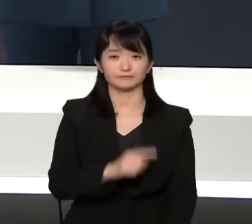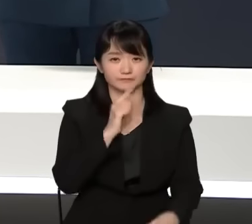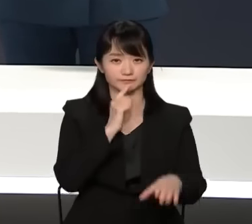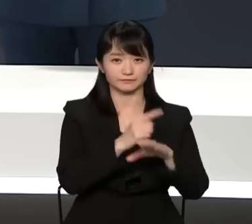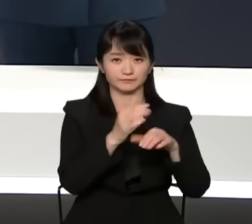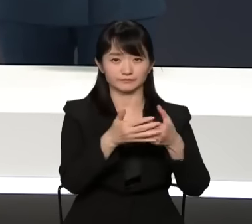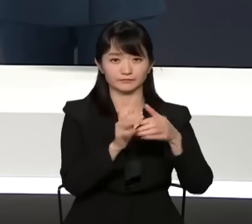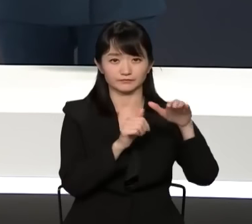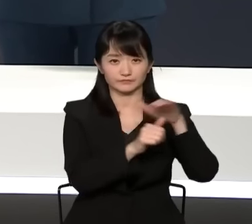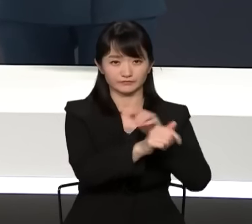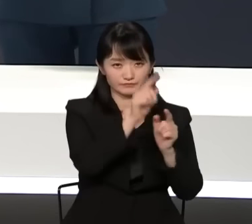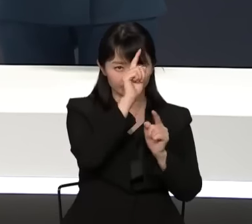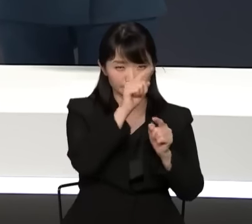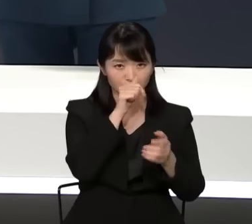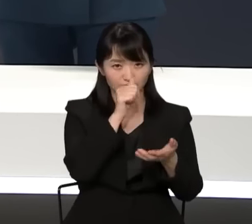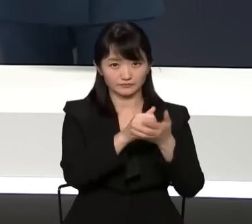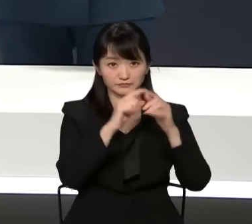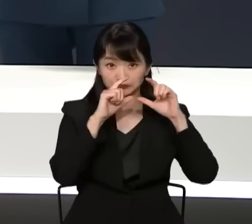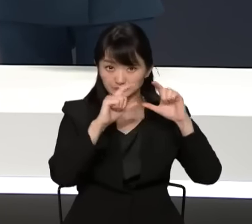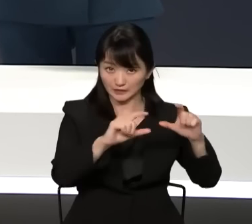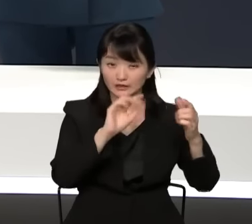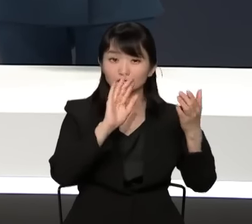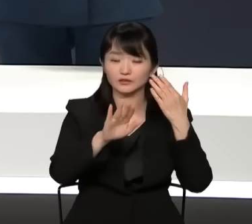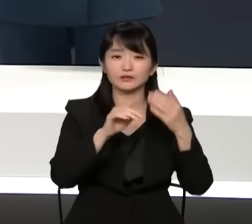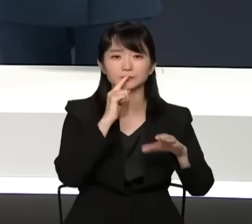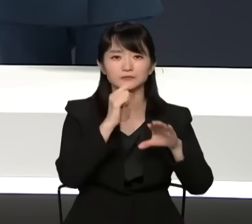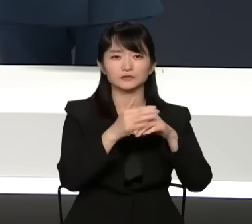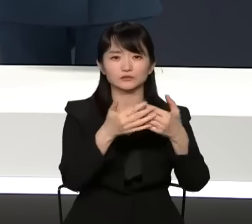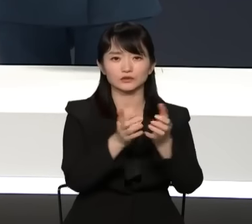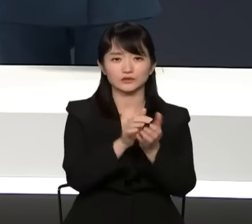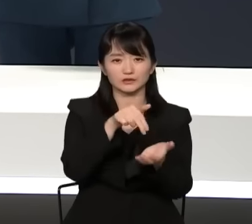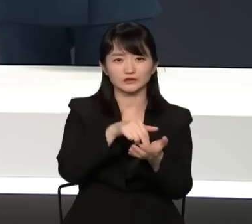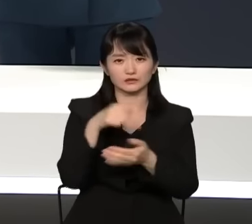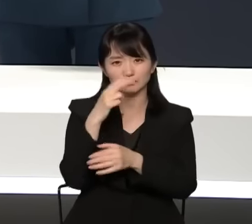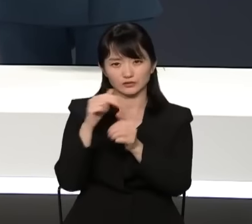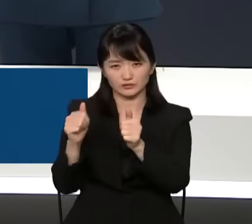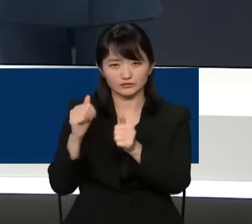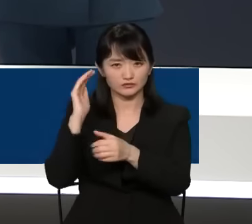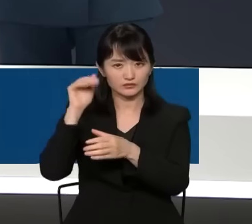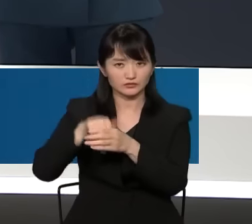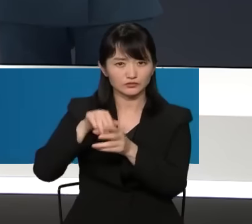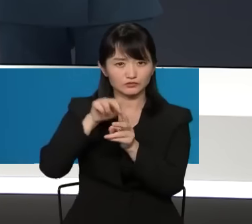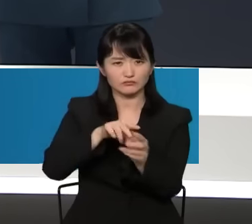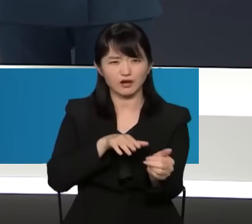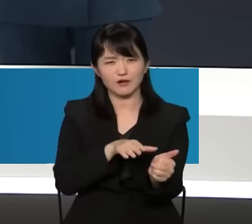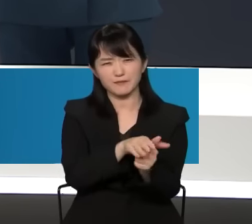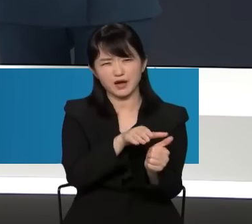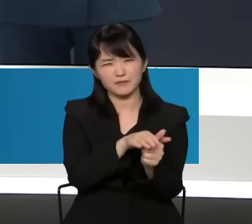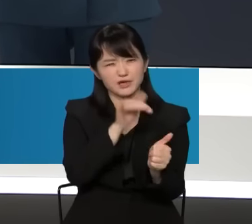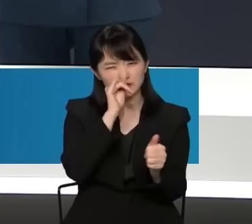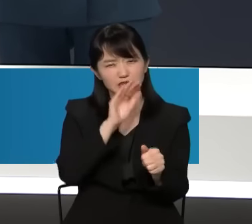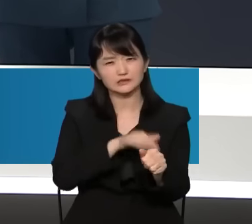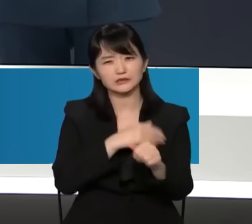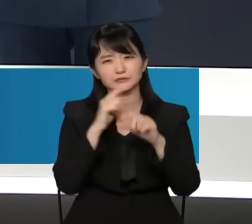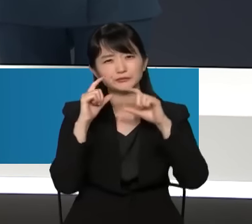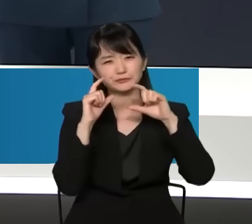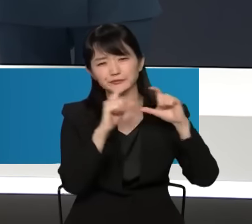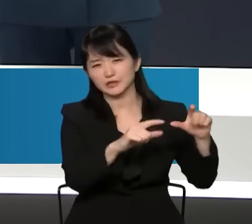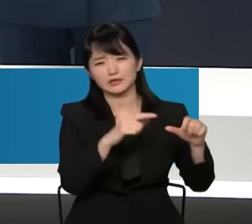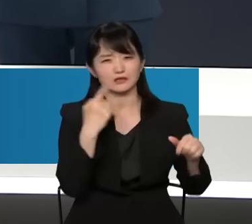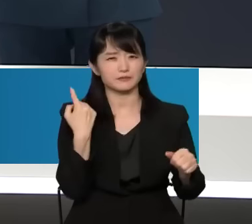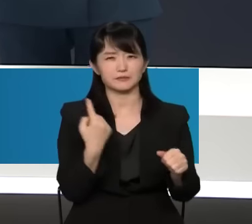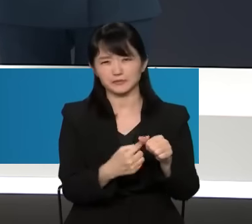이재명 민주당 대표에게 유죄 판결이 내려진 이후 민주당은 검사가 대선 후보를 죽일 수 있는 잘못된